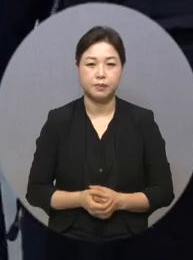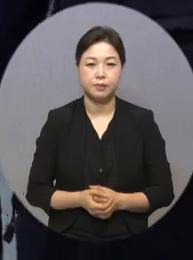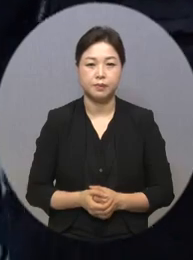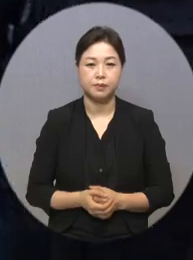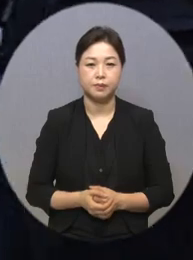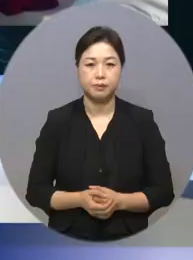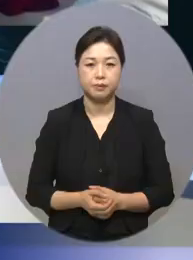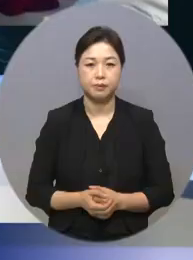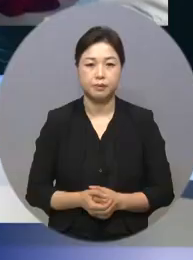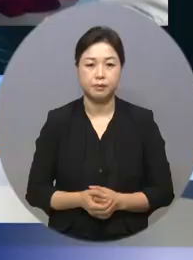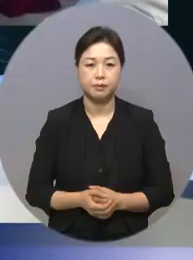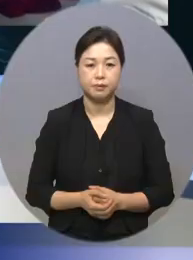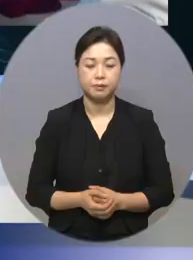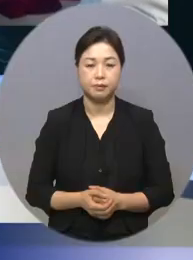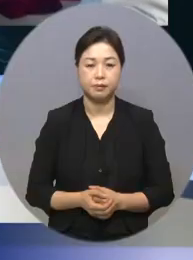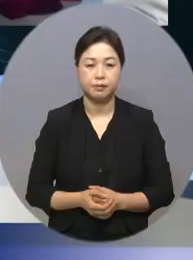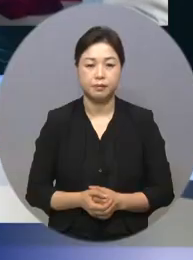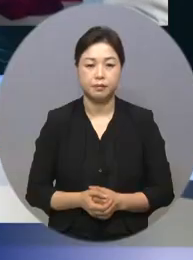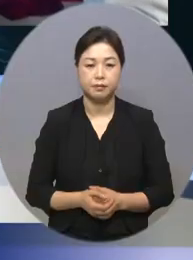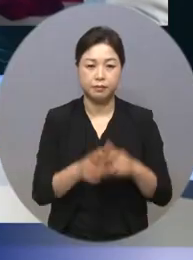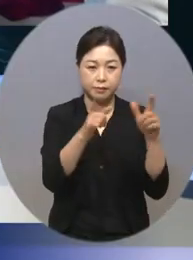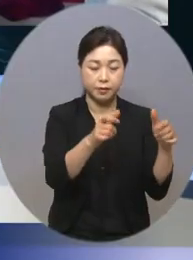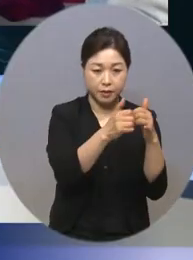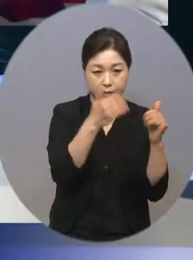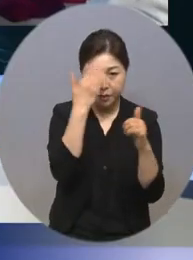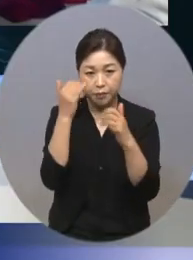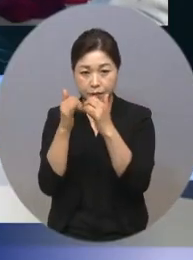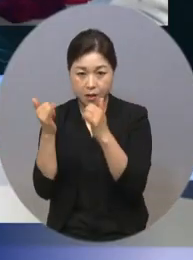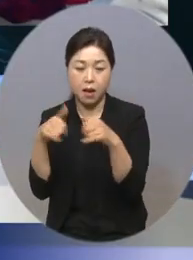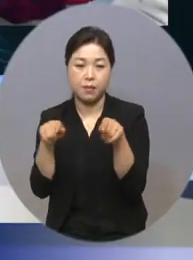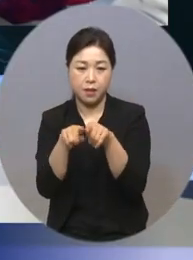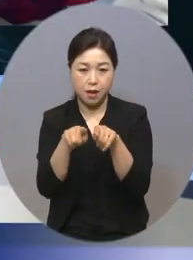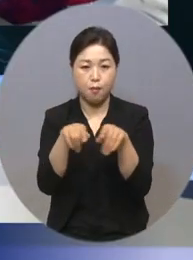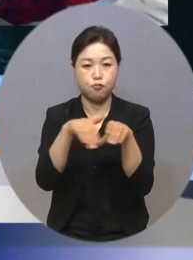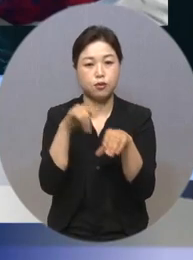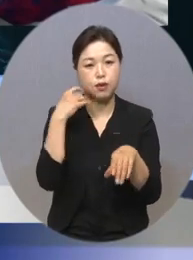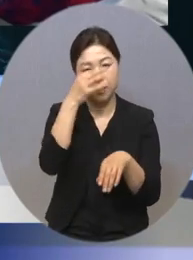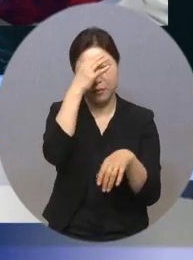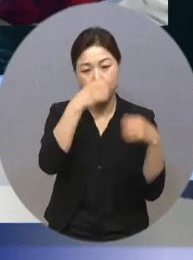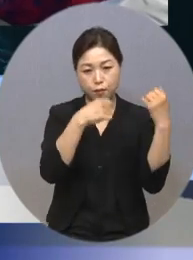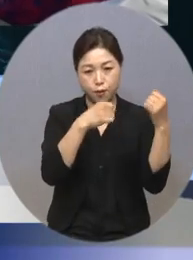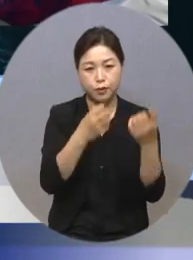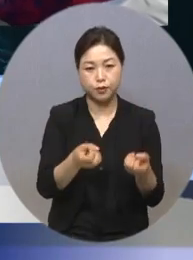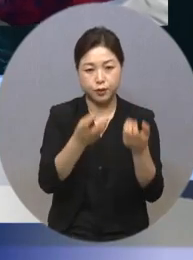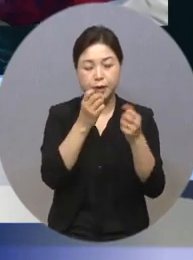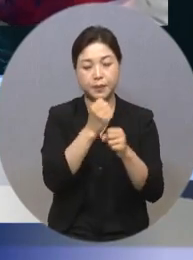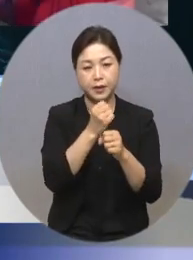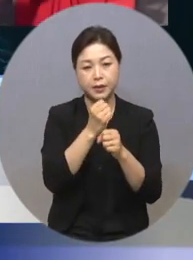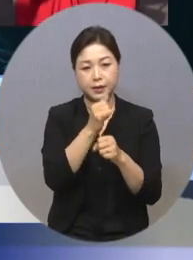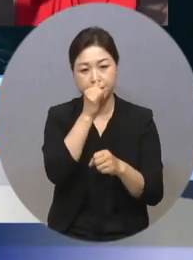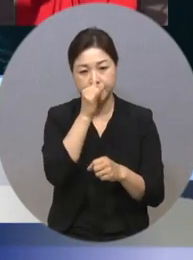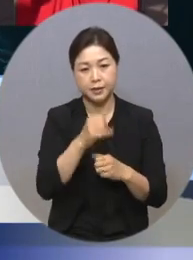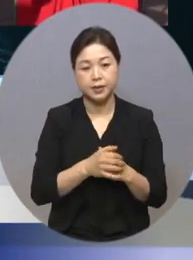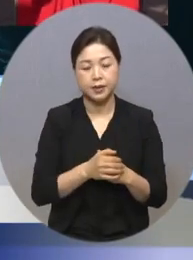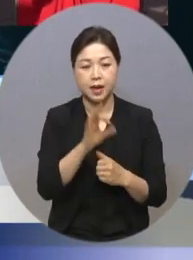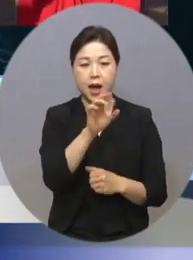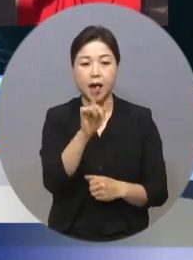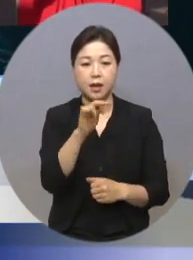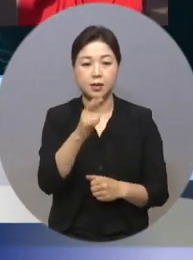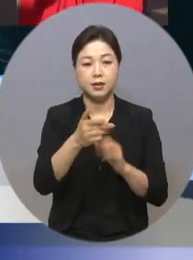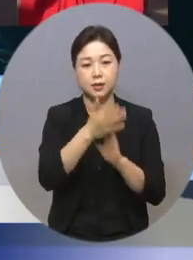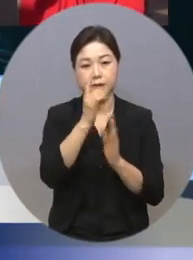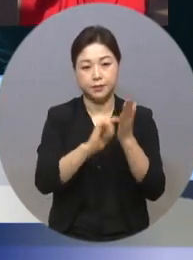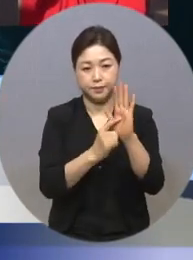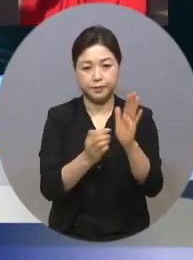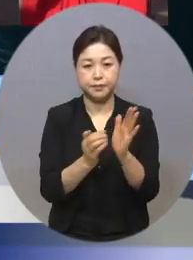정선입니다. 주민과 청년이 함께 문화예술공연과 축제를 만드는 행사가 아산시에서